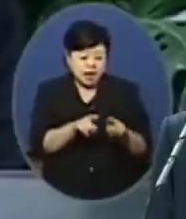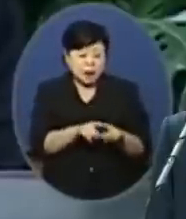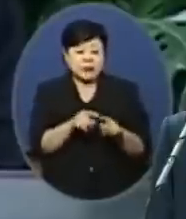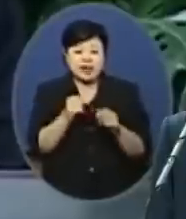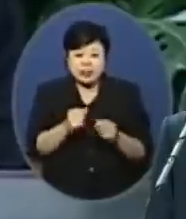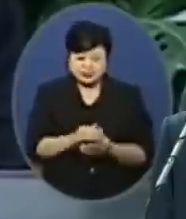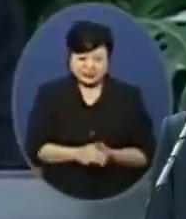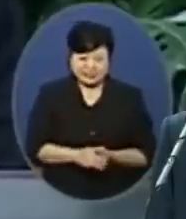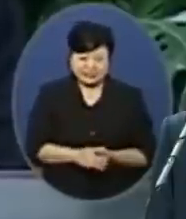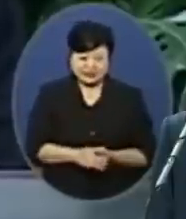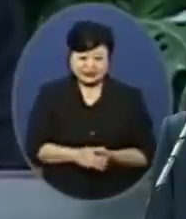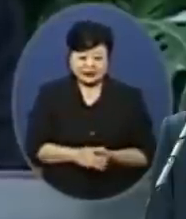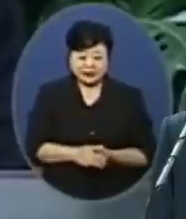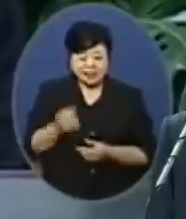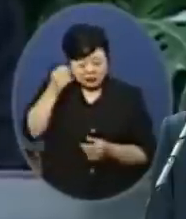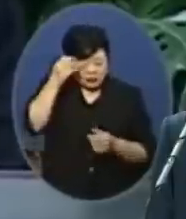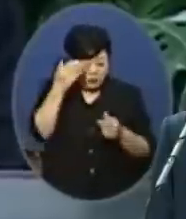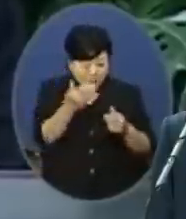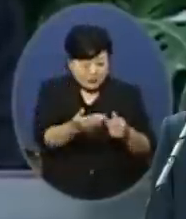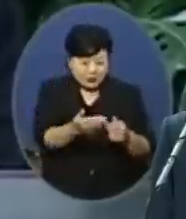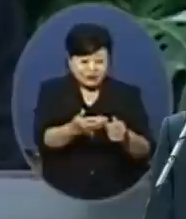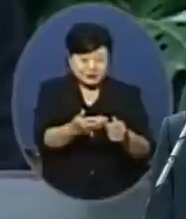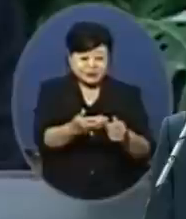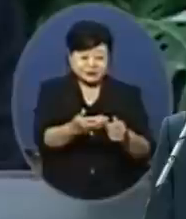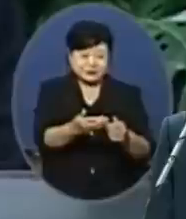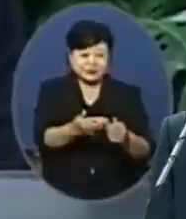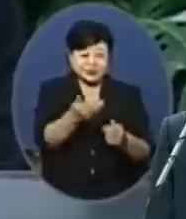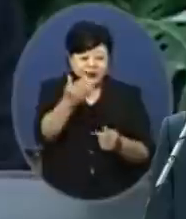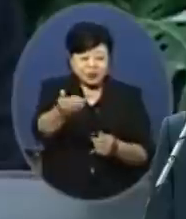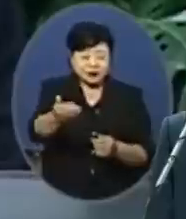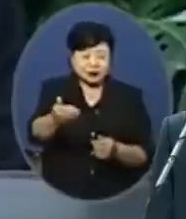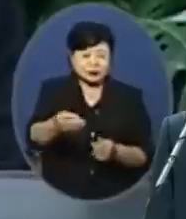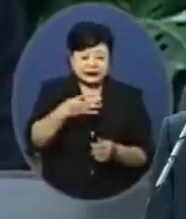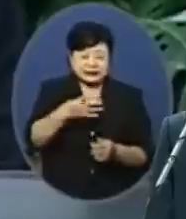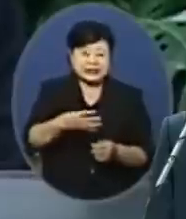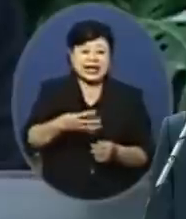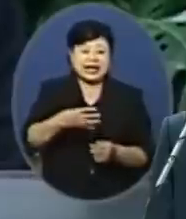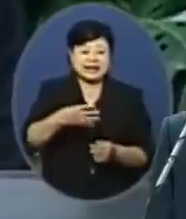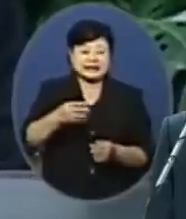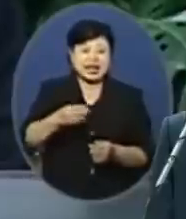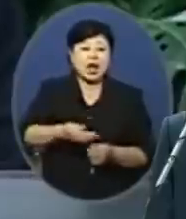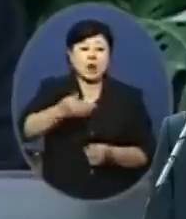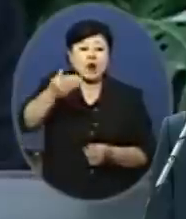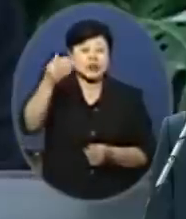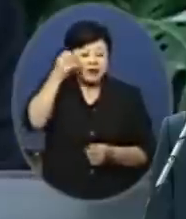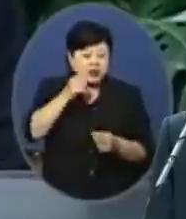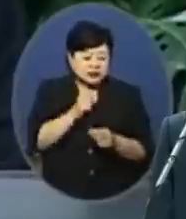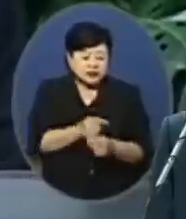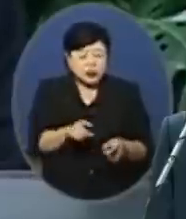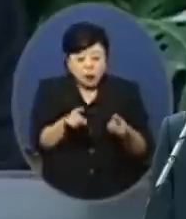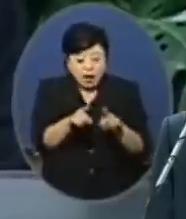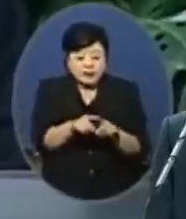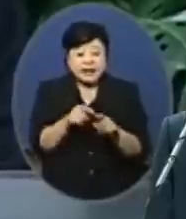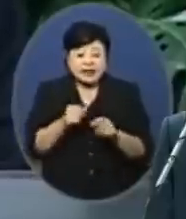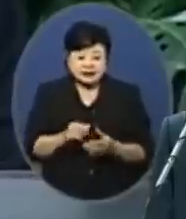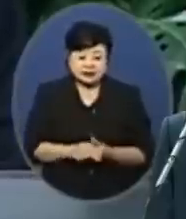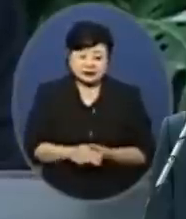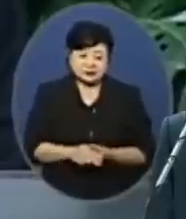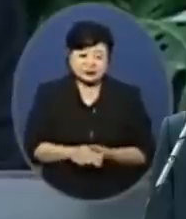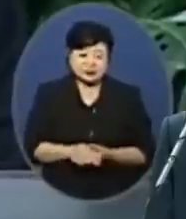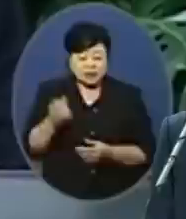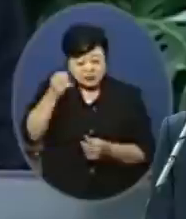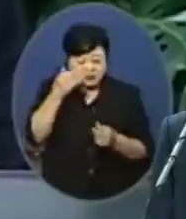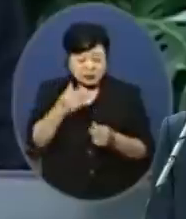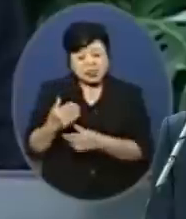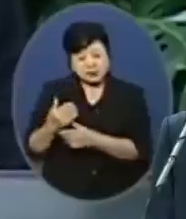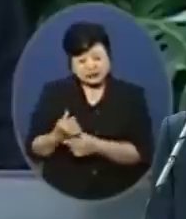것입니다. 성령께서 여러분 4차원의 영성으로 같이 계심으로 여러분이